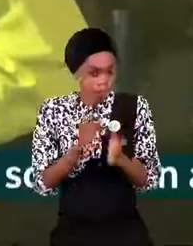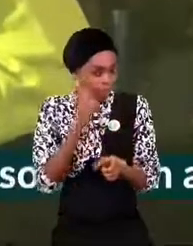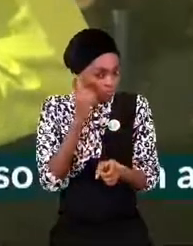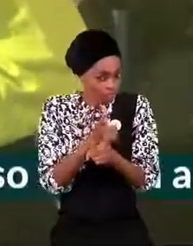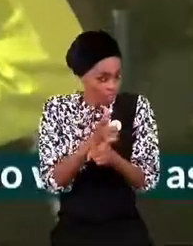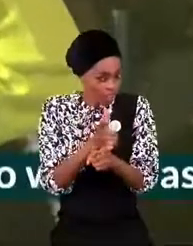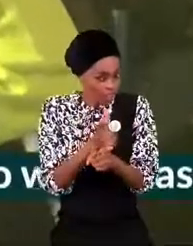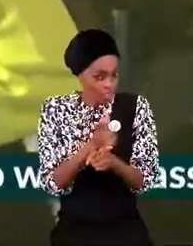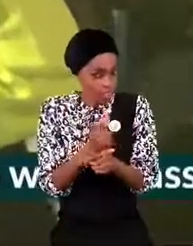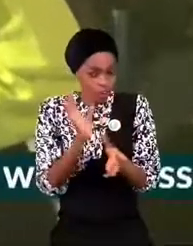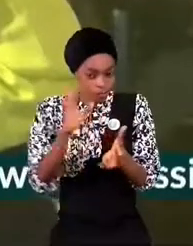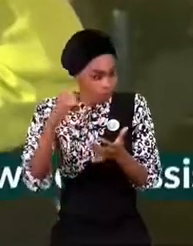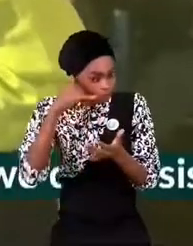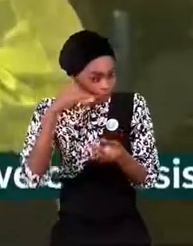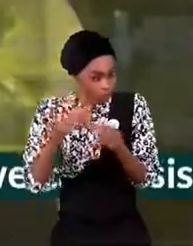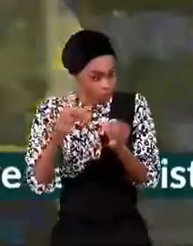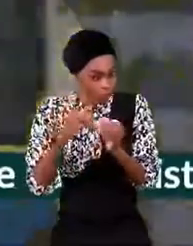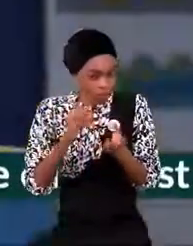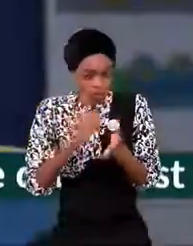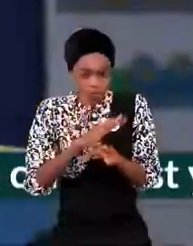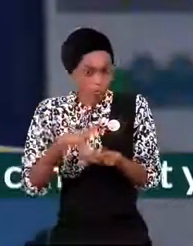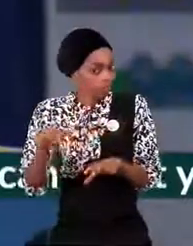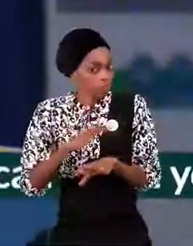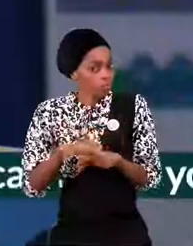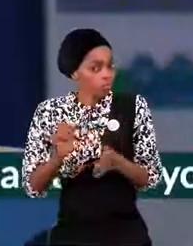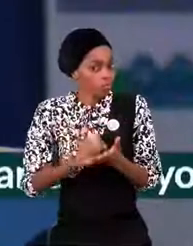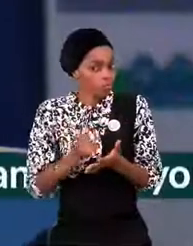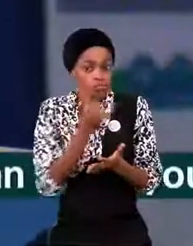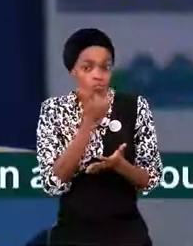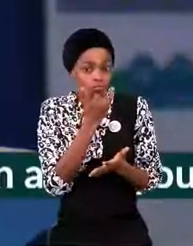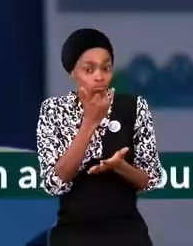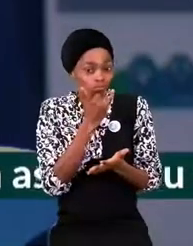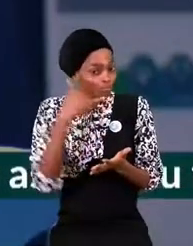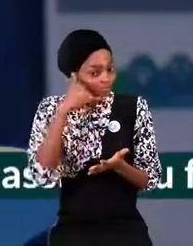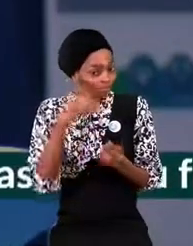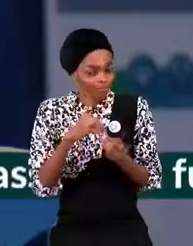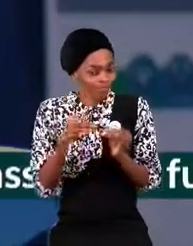êtes dans une église locale, dans une croisade en plein air.